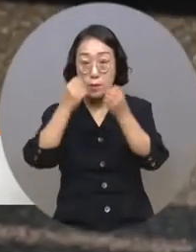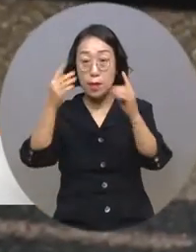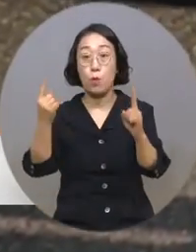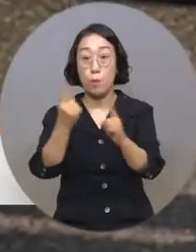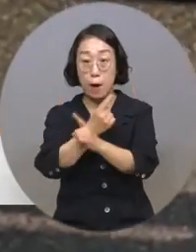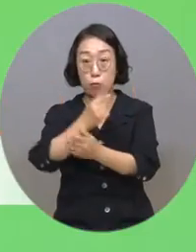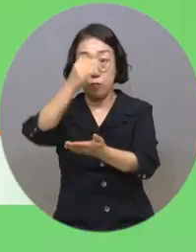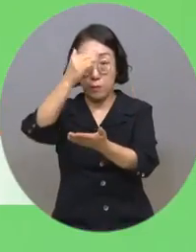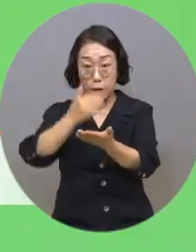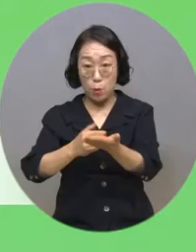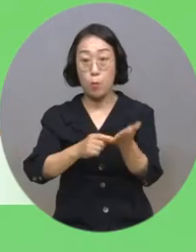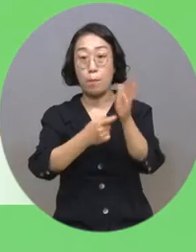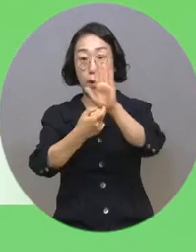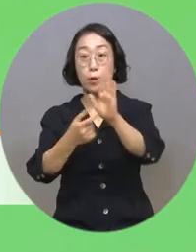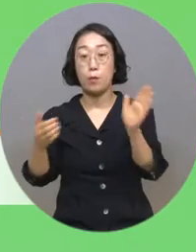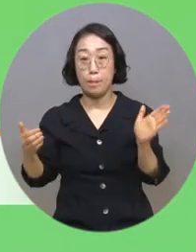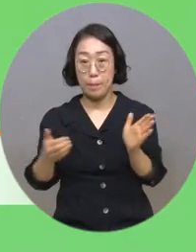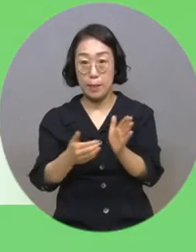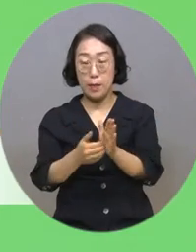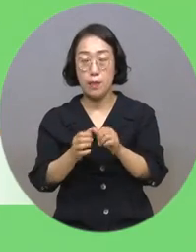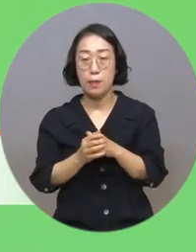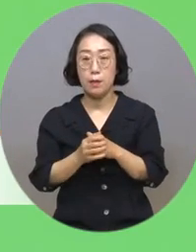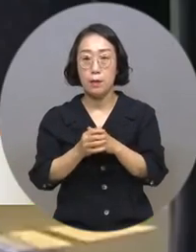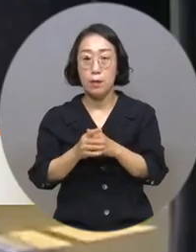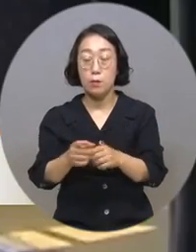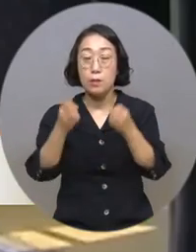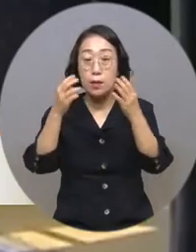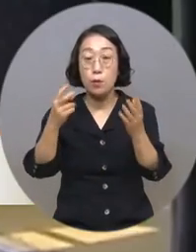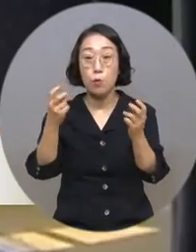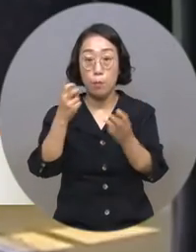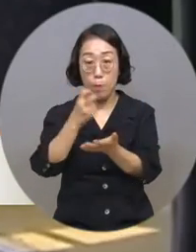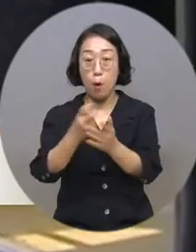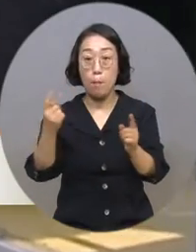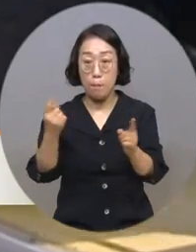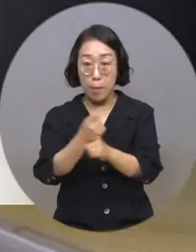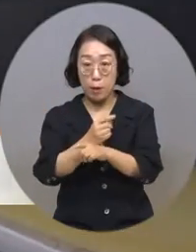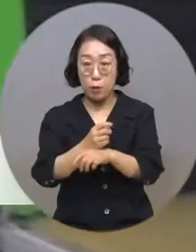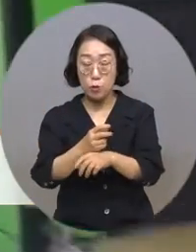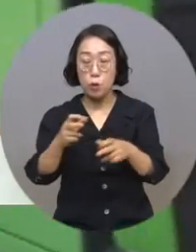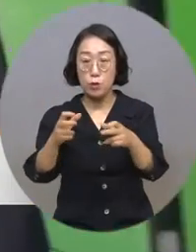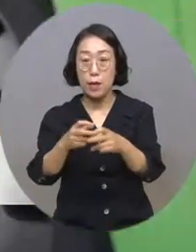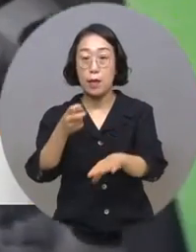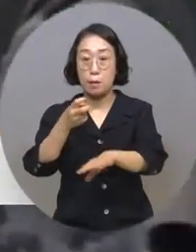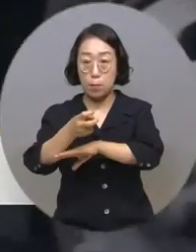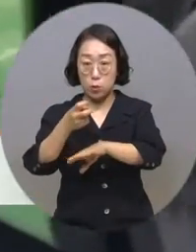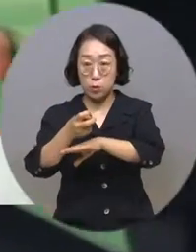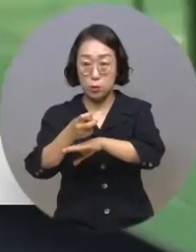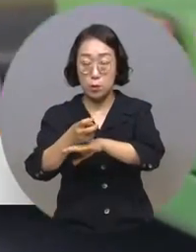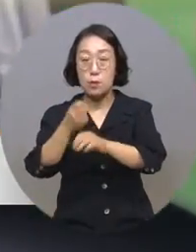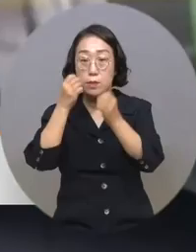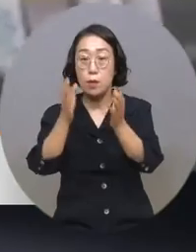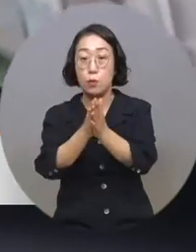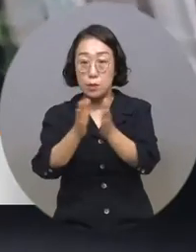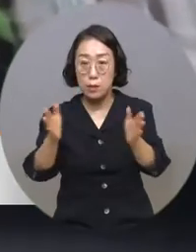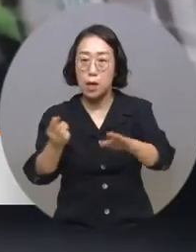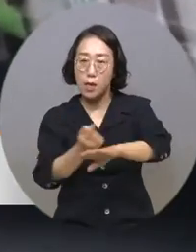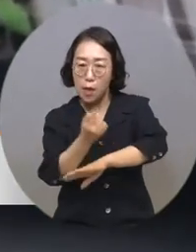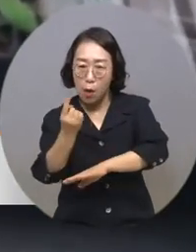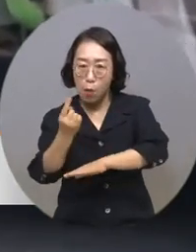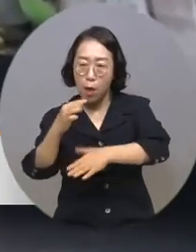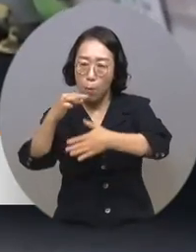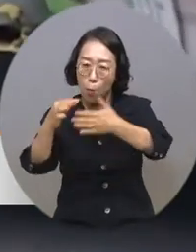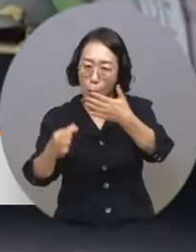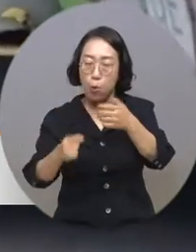입법예고한다고 밝혔습니다 이번 개정안은 저상버스 도입 의무화 대상 과 예외 승인 시 적용할 기준 등을